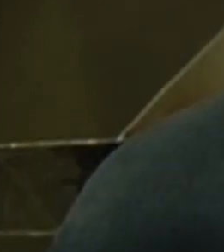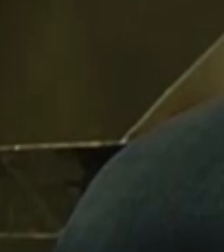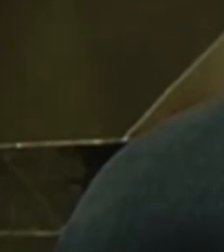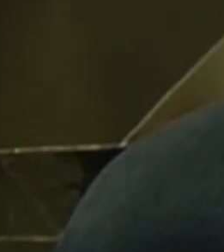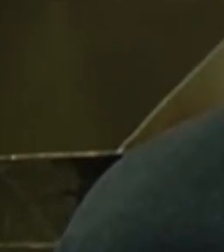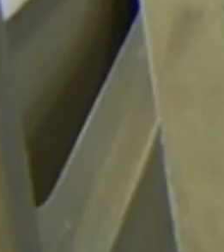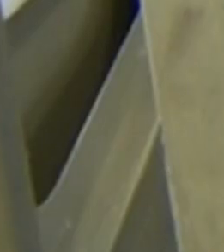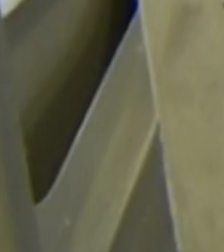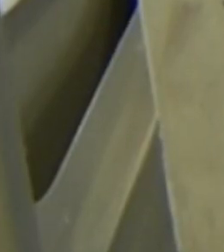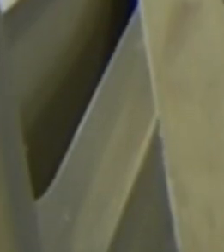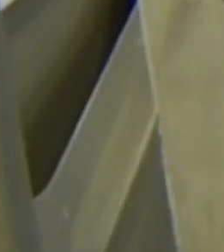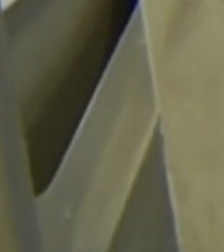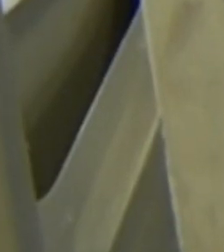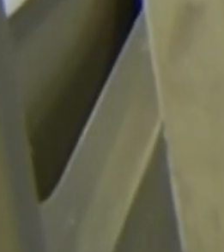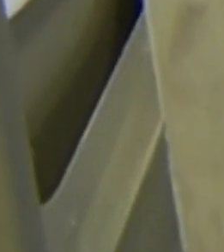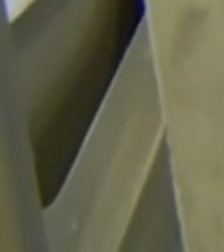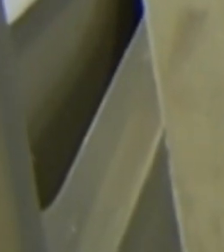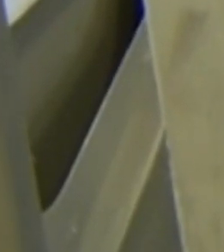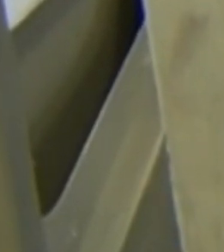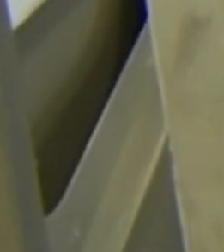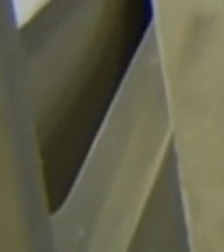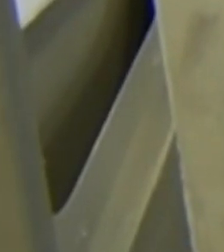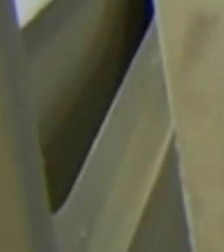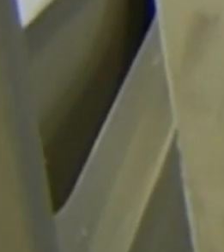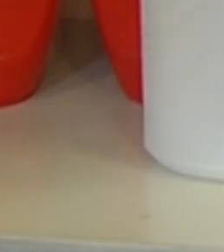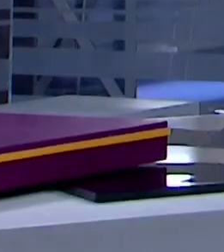өңірлердің арасында бірінші орында иеленді.